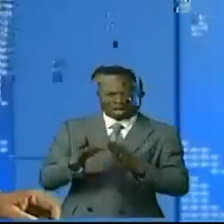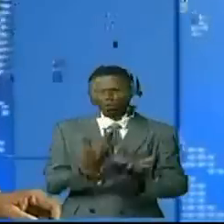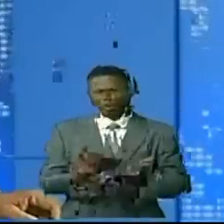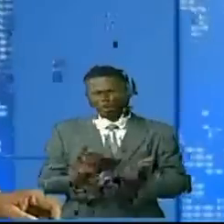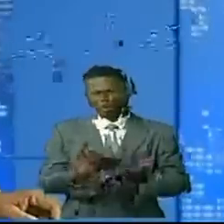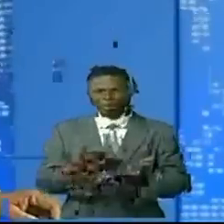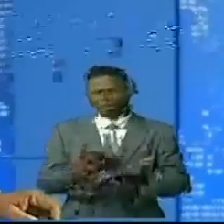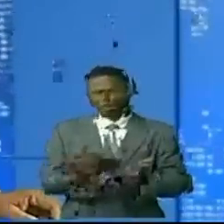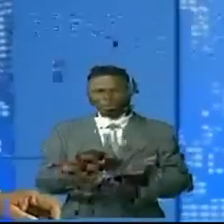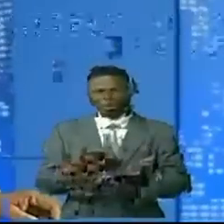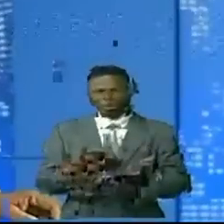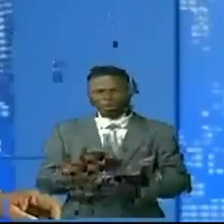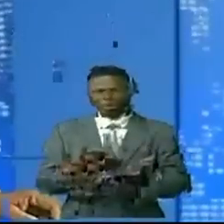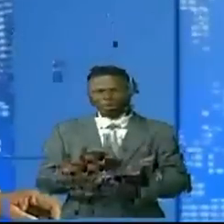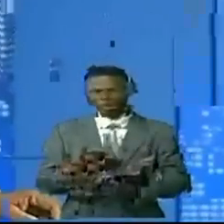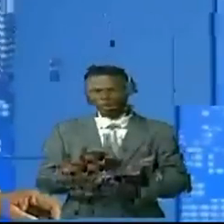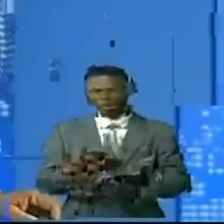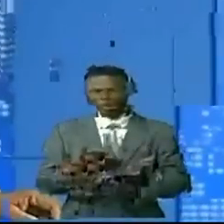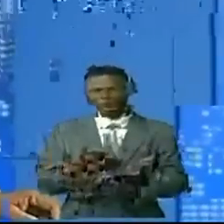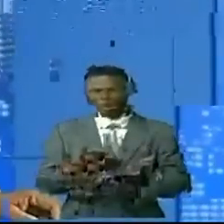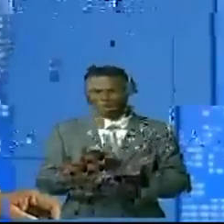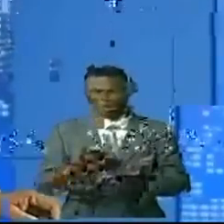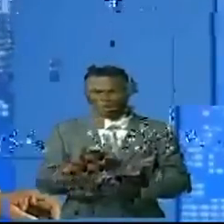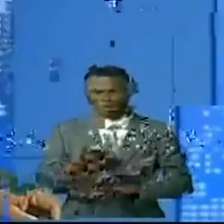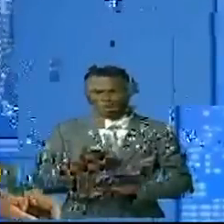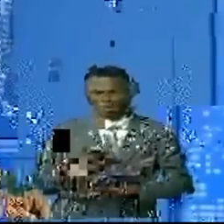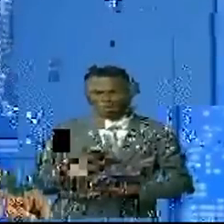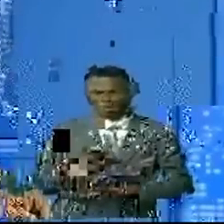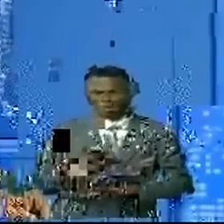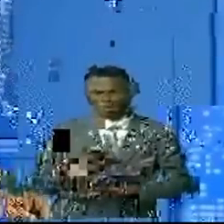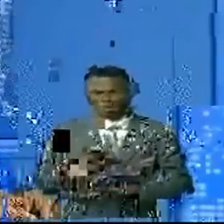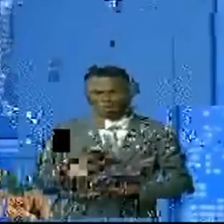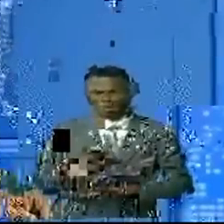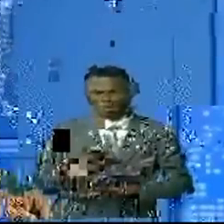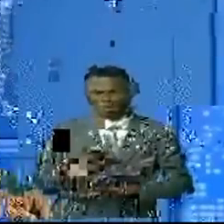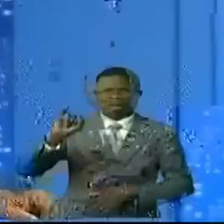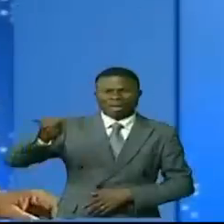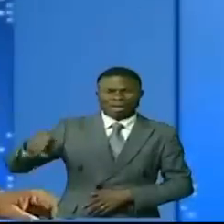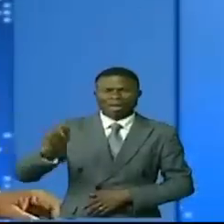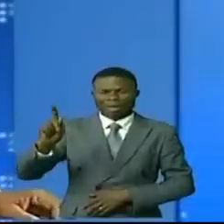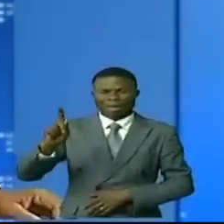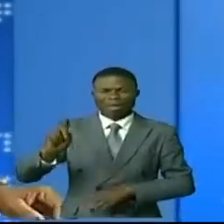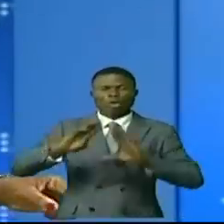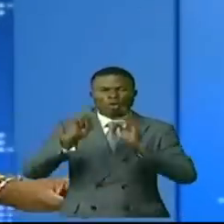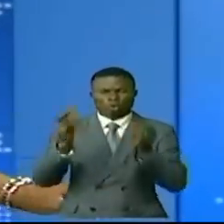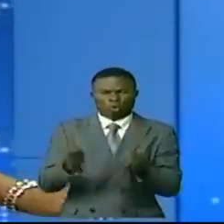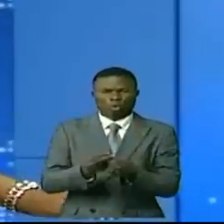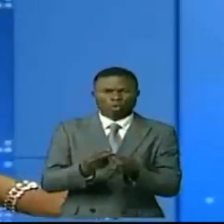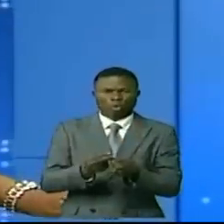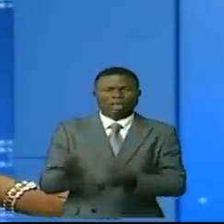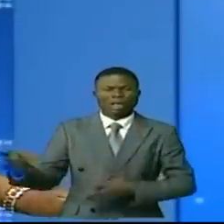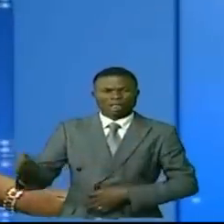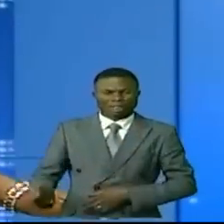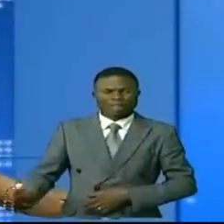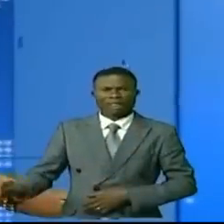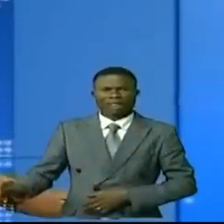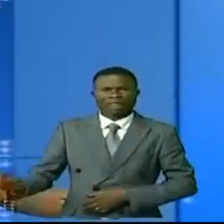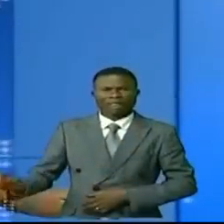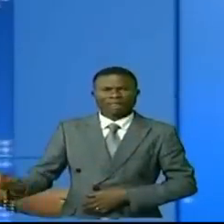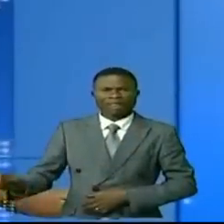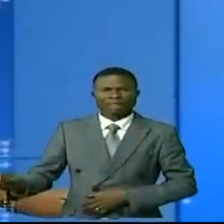important pour sécuriser notamment le territoire du Mali. Les gens de force vive du territoire